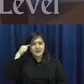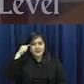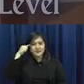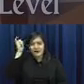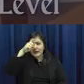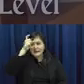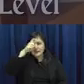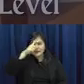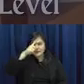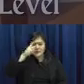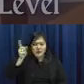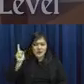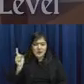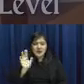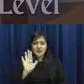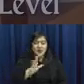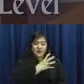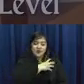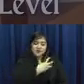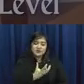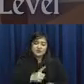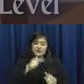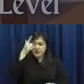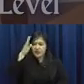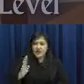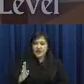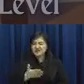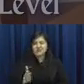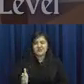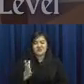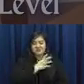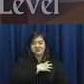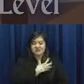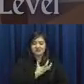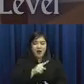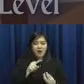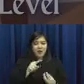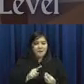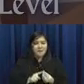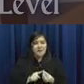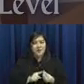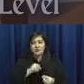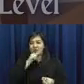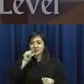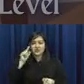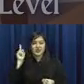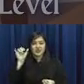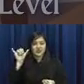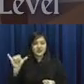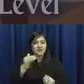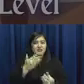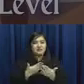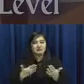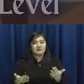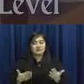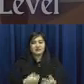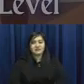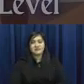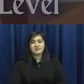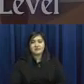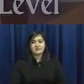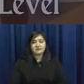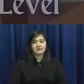Diyos? Kadalasan, puro ano, puro temporal. You see, kaya ako sinasabi ito, mga kapatid, kasi